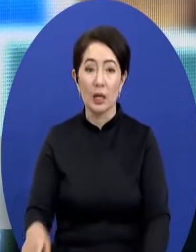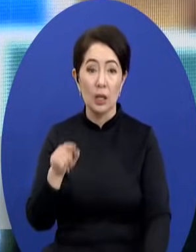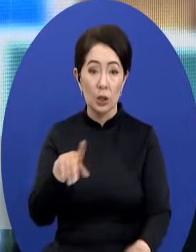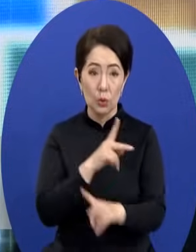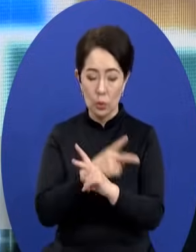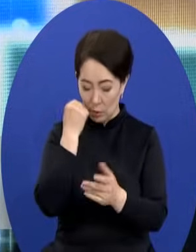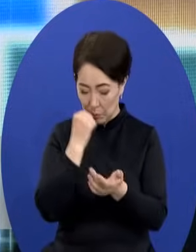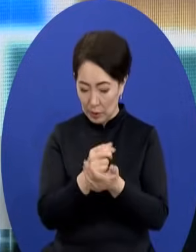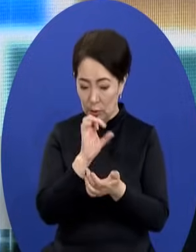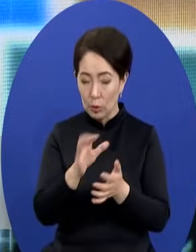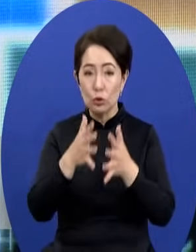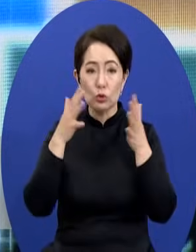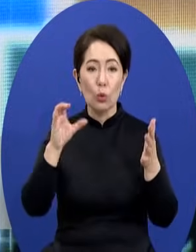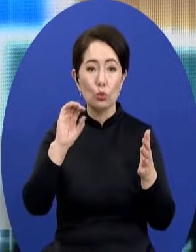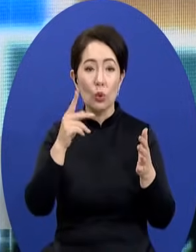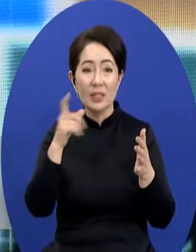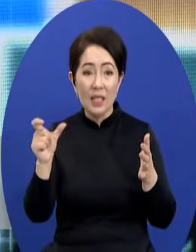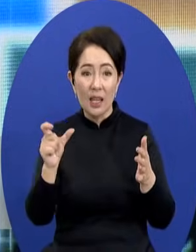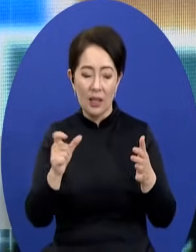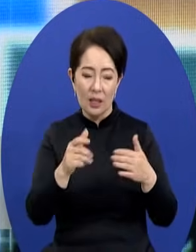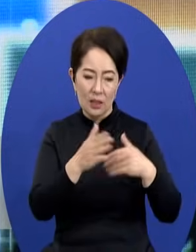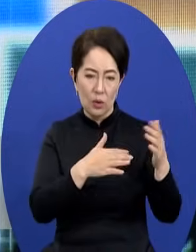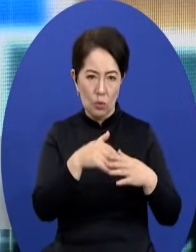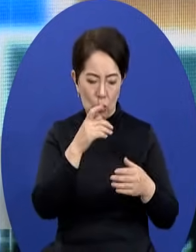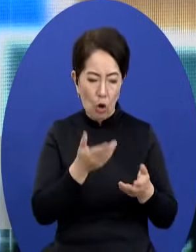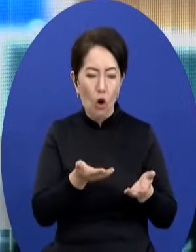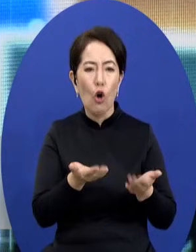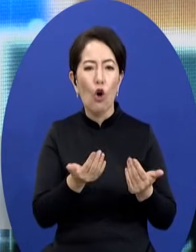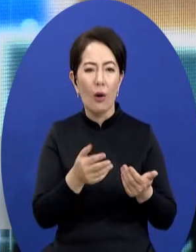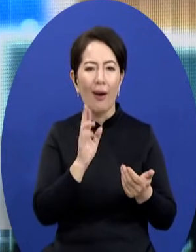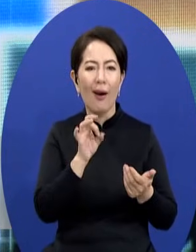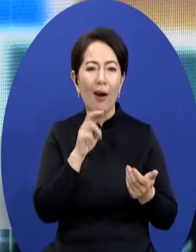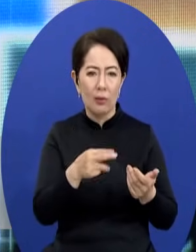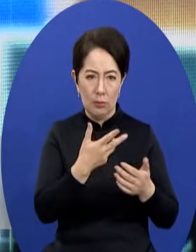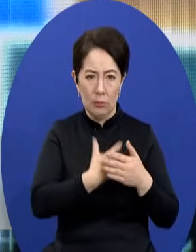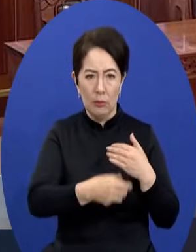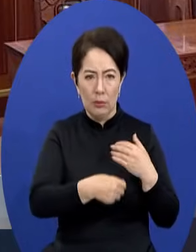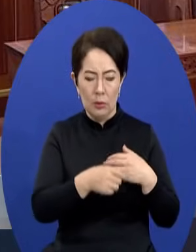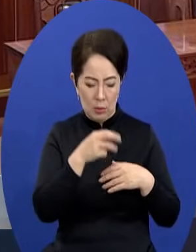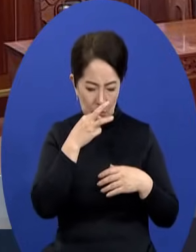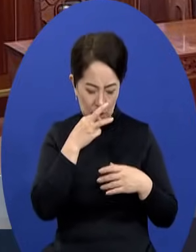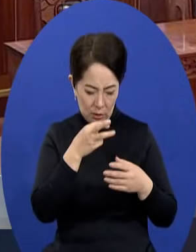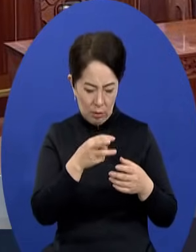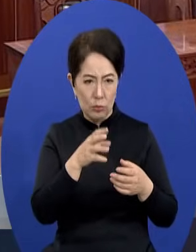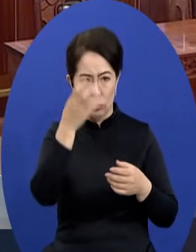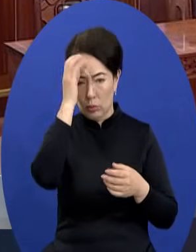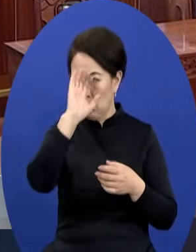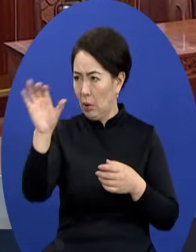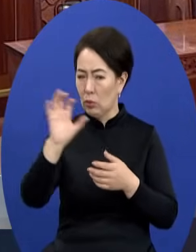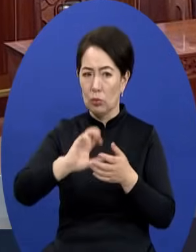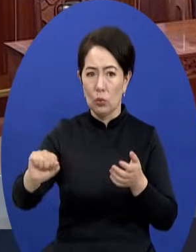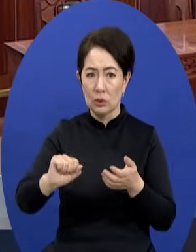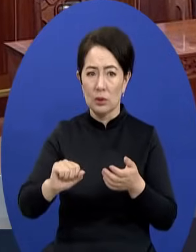Энэ хууль батлагдвал томоохон сүлжээ дэлгүүрт хөнгөлтийн карт байдлаар хүний биометрикийг цуглуулж байгаа бүх мэдээллийг төрийн тусгай байгууллагаас устгана. Биометрик